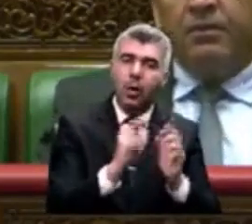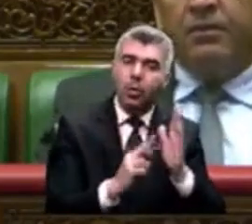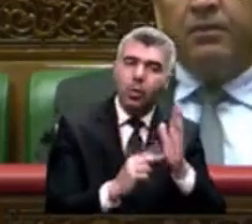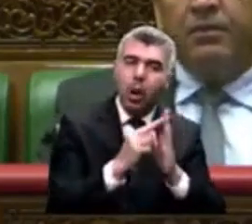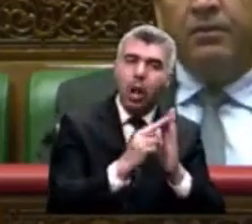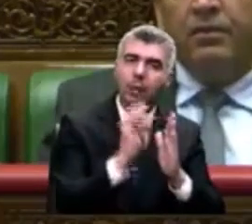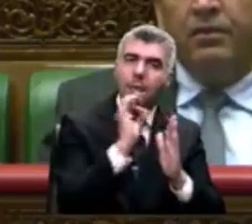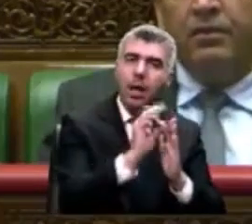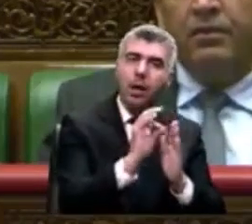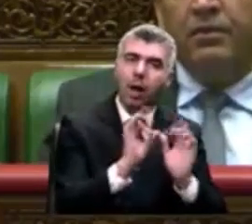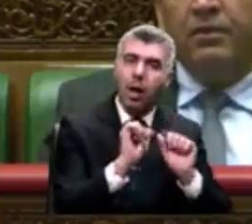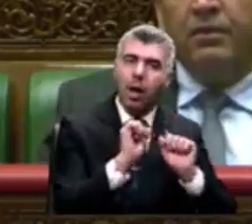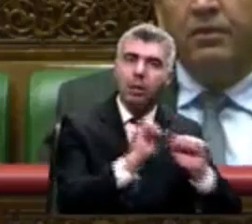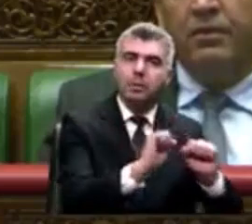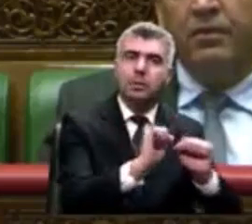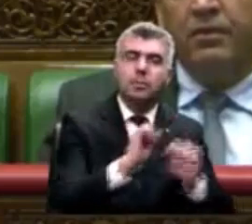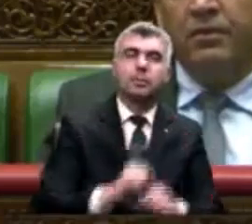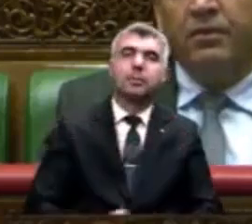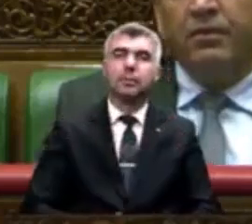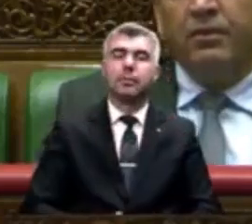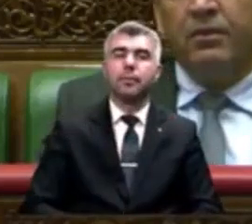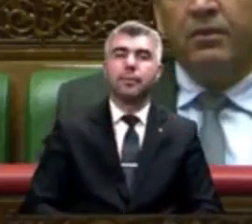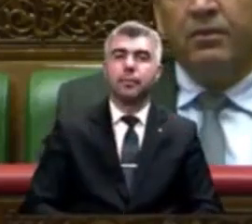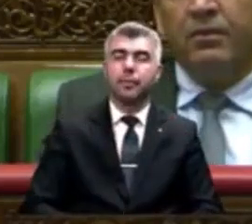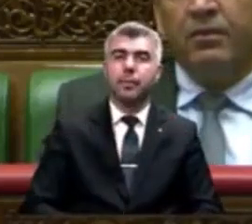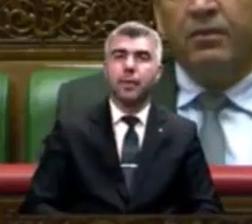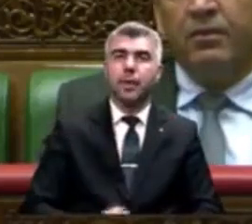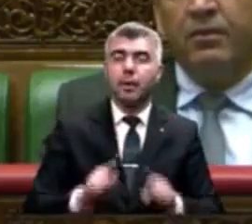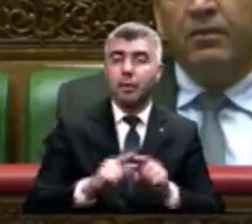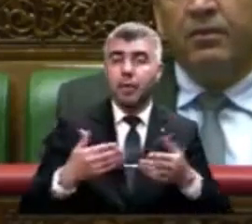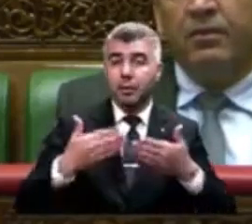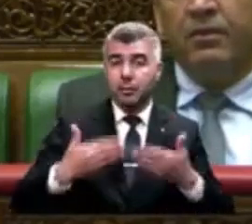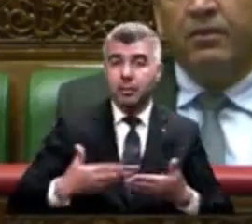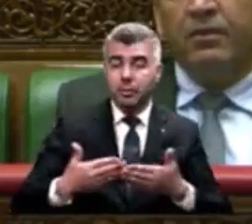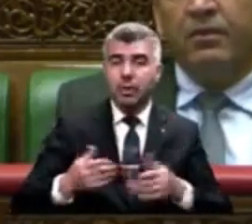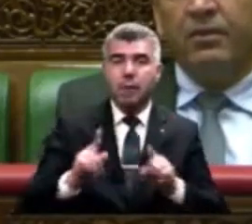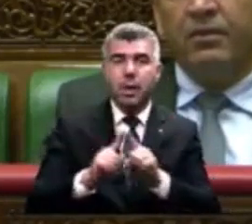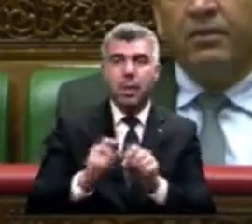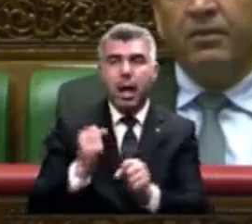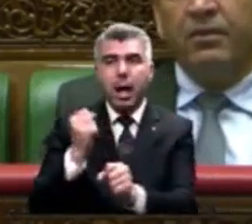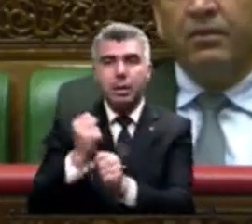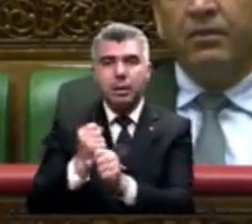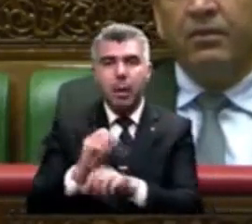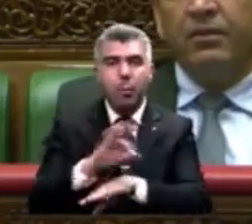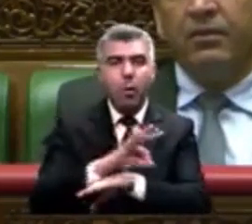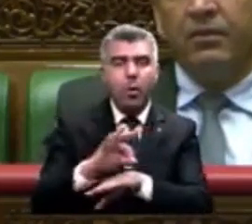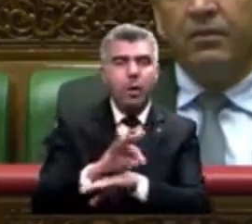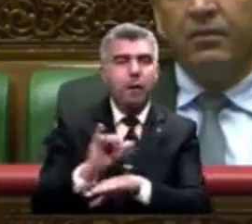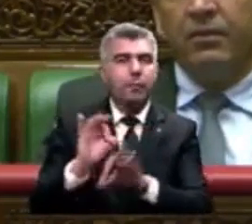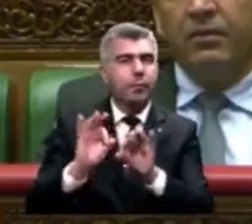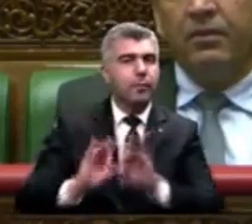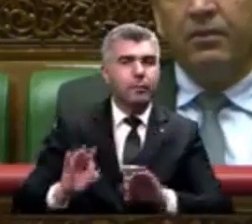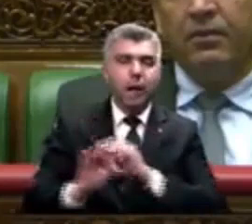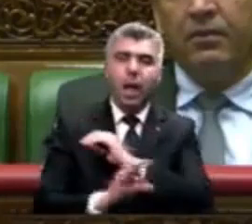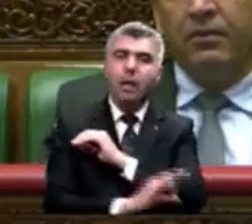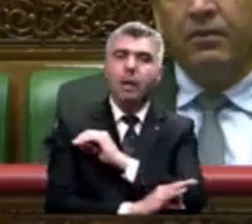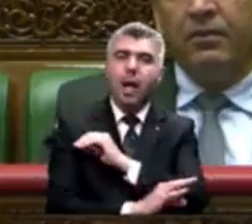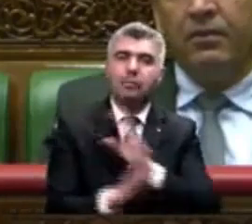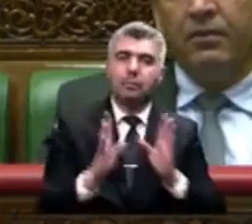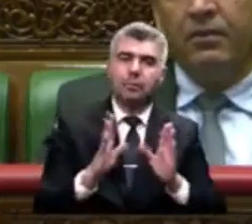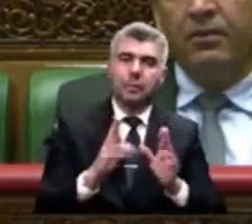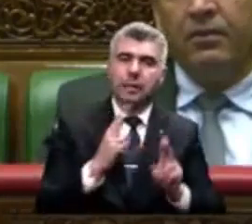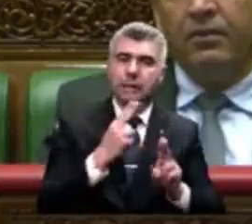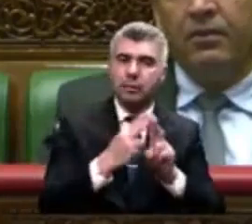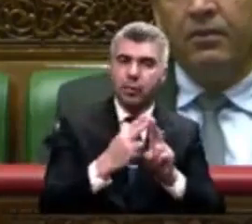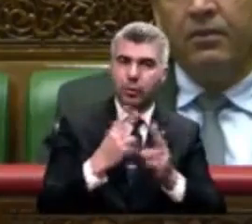قار عند الدولة. وبالتالي دابا حنا الان امام مستخدم وليس موظف. السيد الوزير المحترم، كنشوفوا